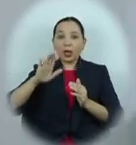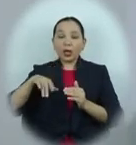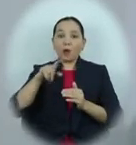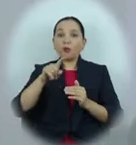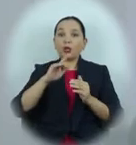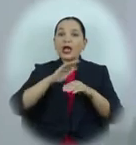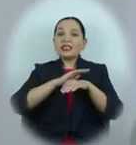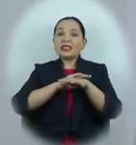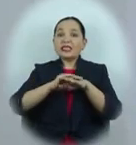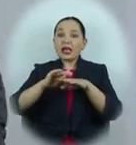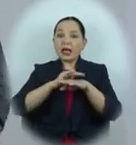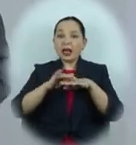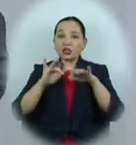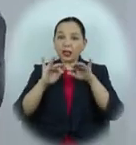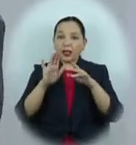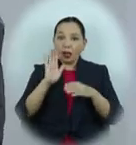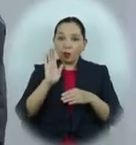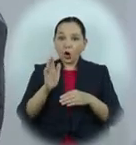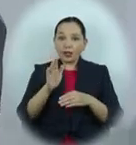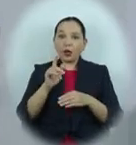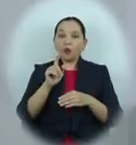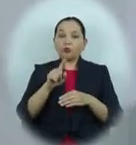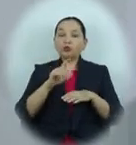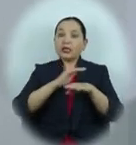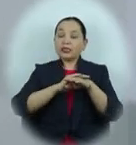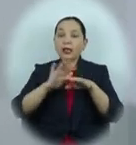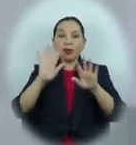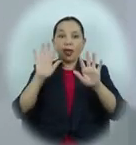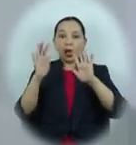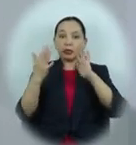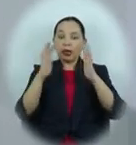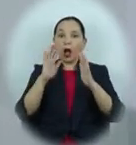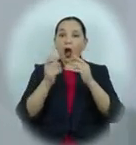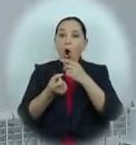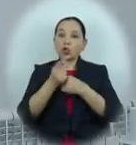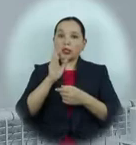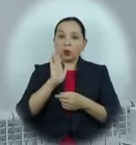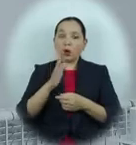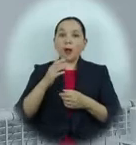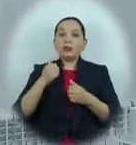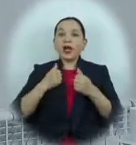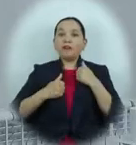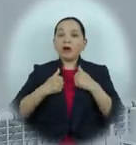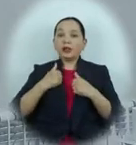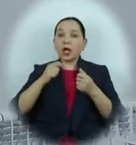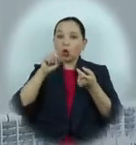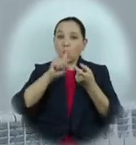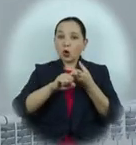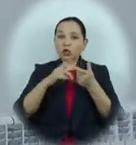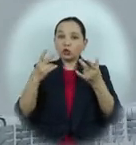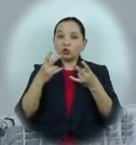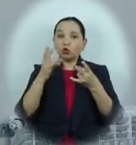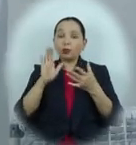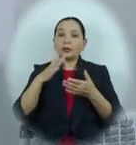buni silliqlash kerak bo'ladi. Silliqlaganda bu yaltiroq hosil bo'ladi. Vannani ulash uchun bizga